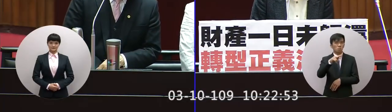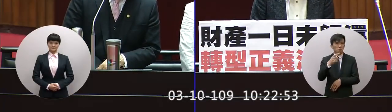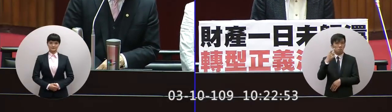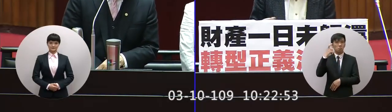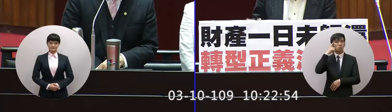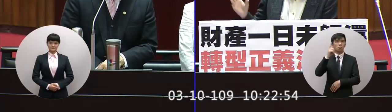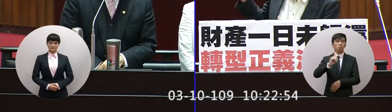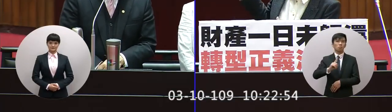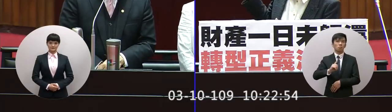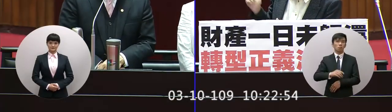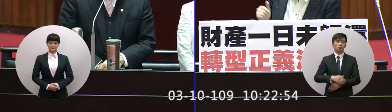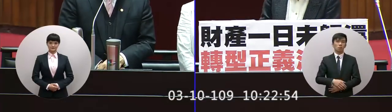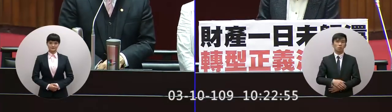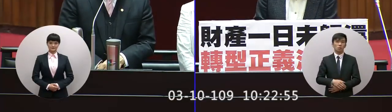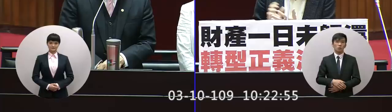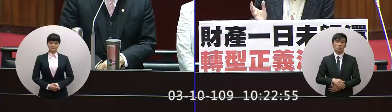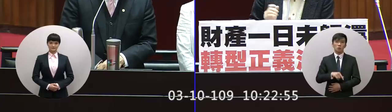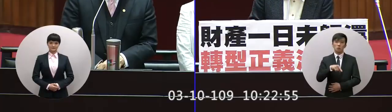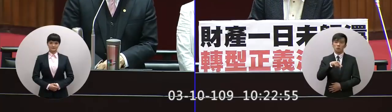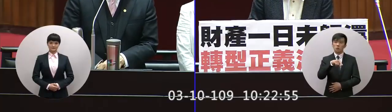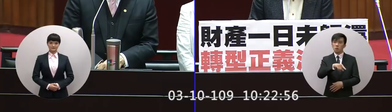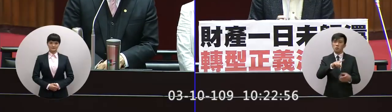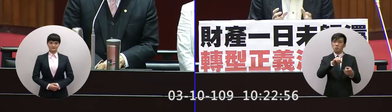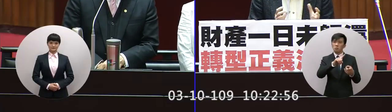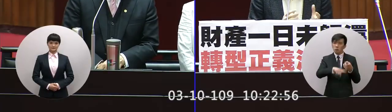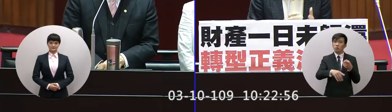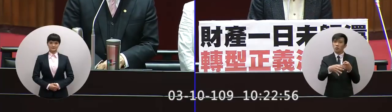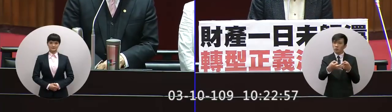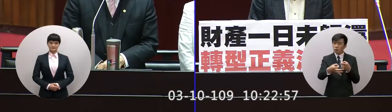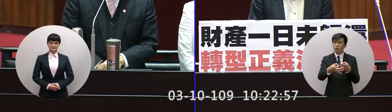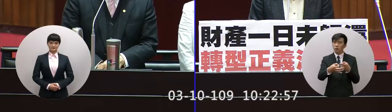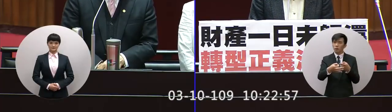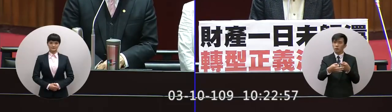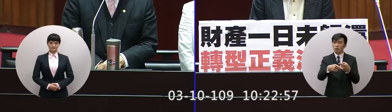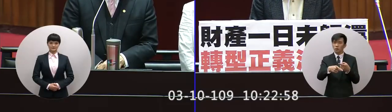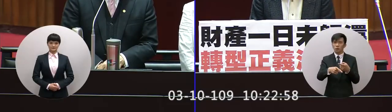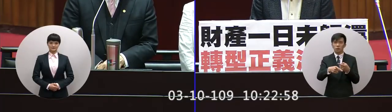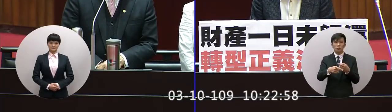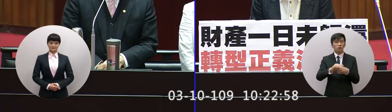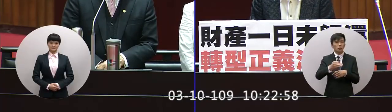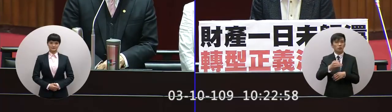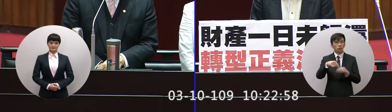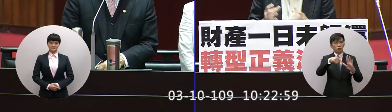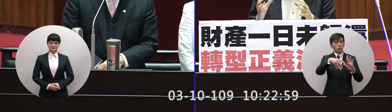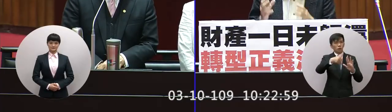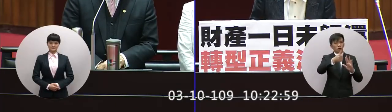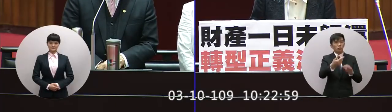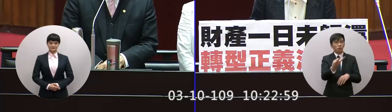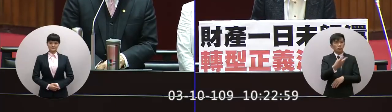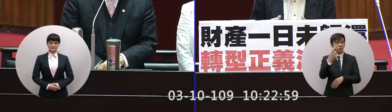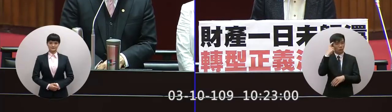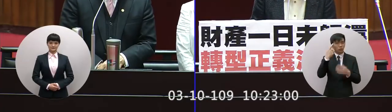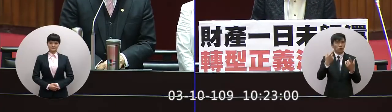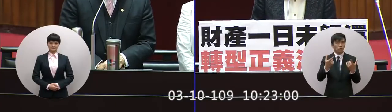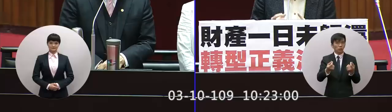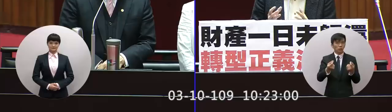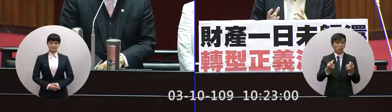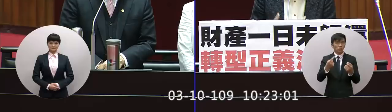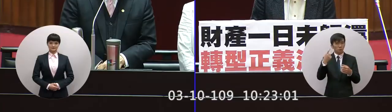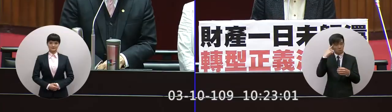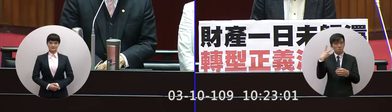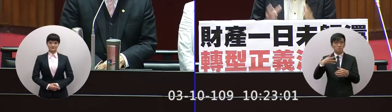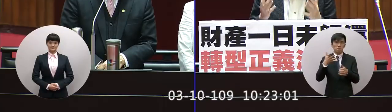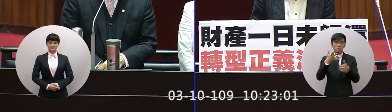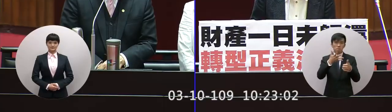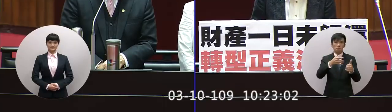这件事情针对这个不当的不义之财，两位阁揆好像态度都是一致的，所以在这里我想要再次的